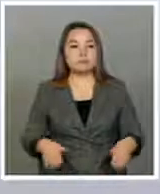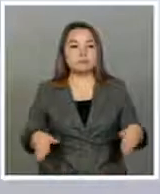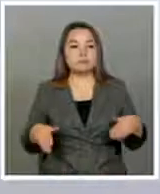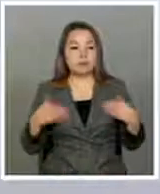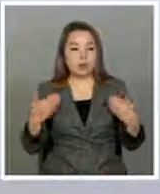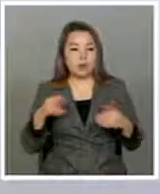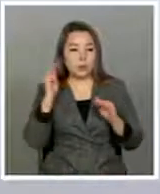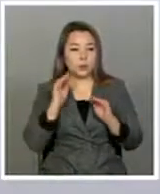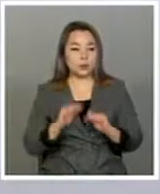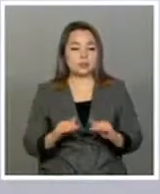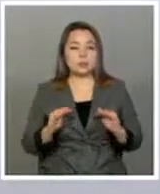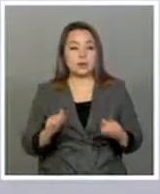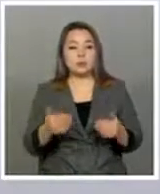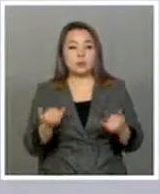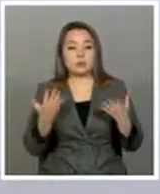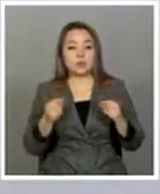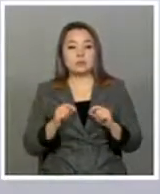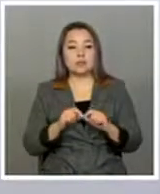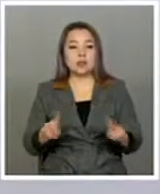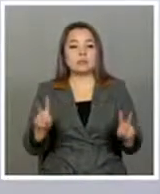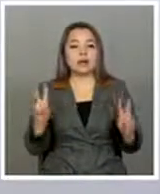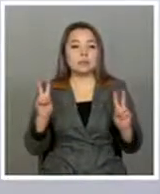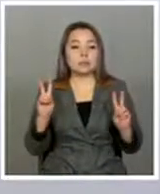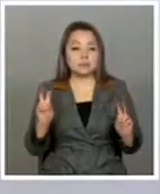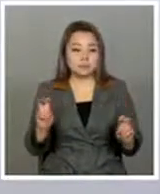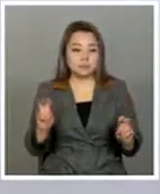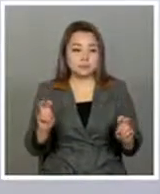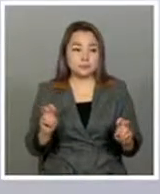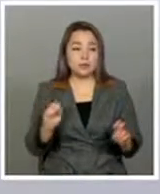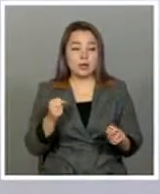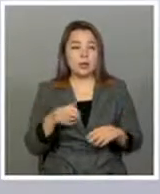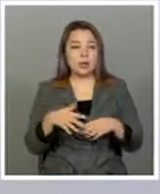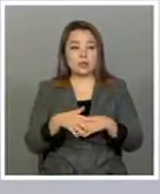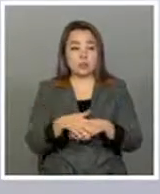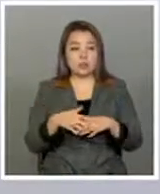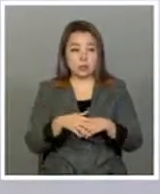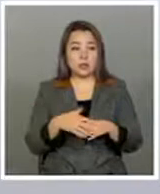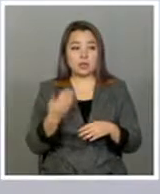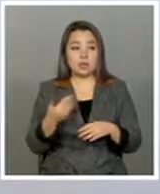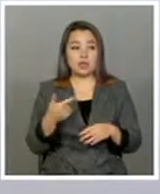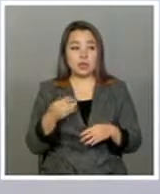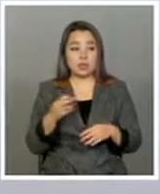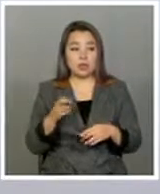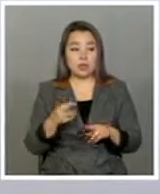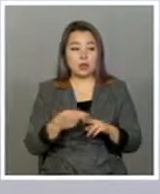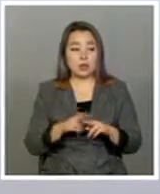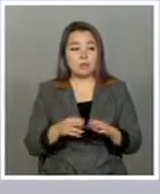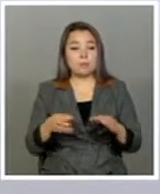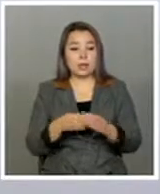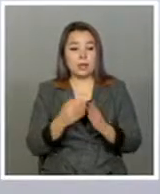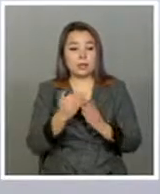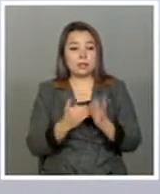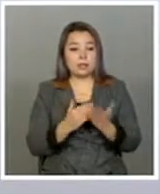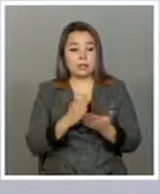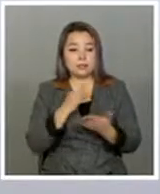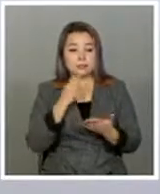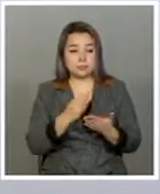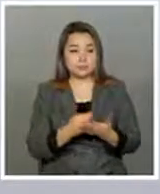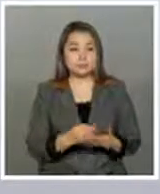Құрметті оқушылар, бүгінгі сабағымыздың тақырыбы арифметикалық және геометриялық прогрессиялар.